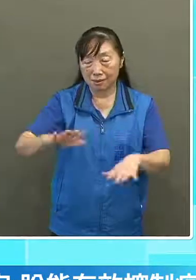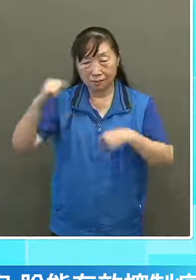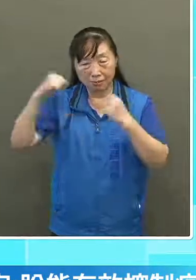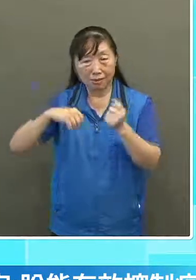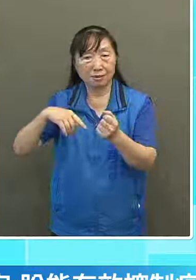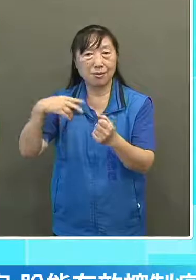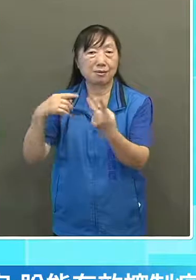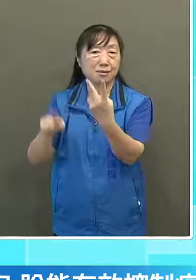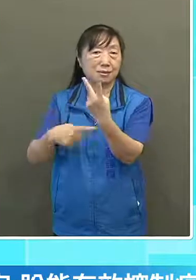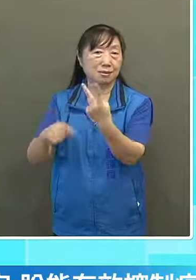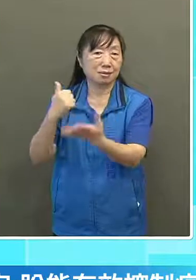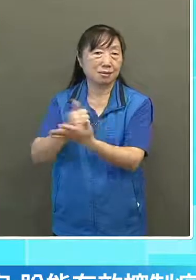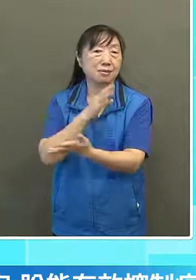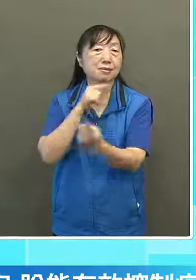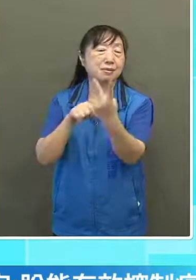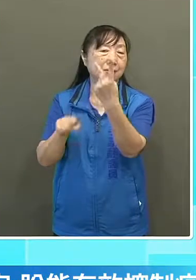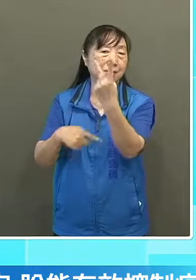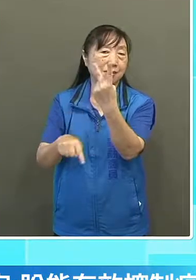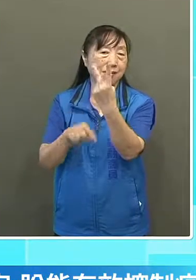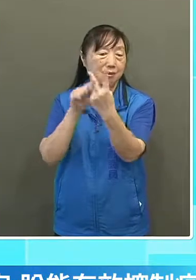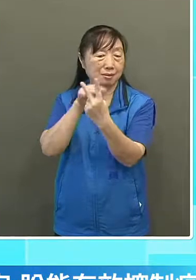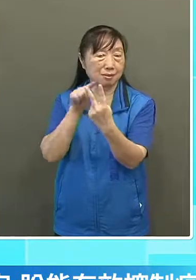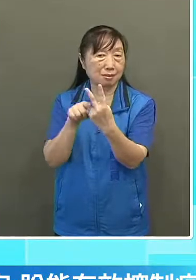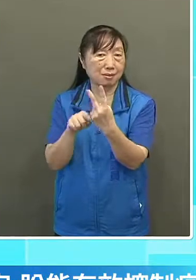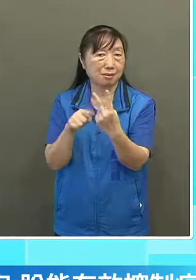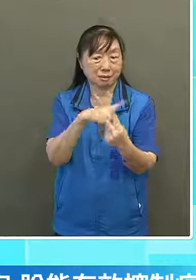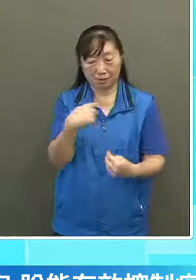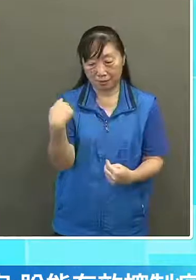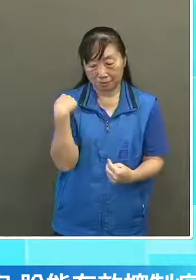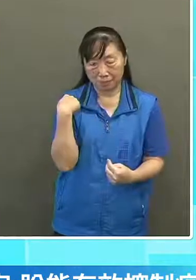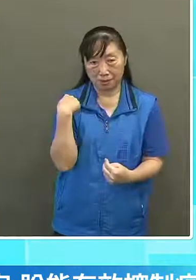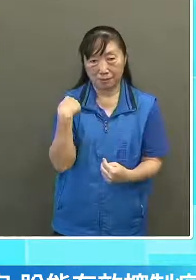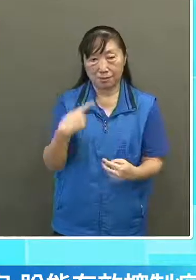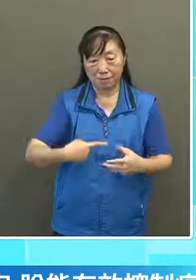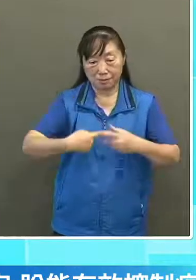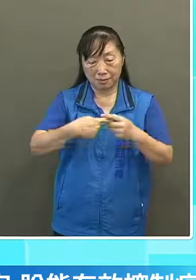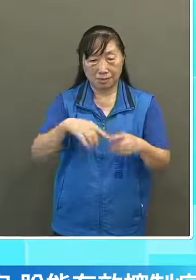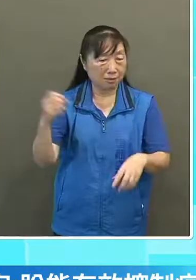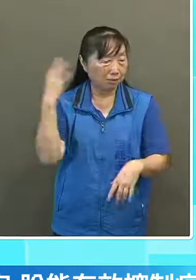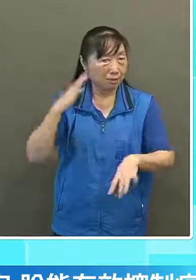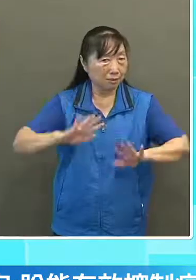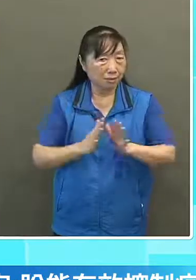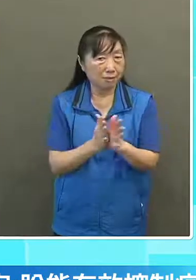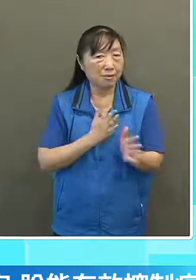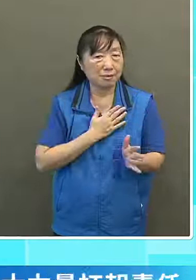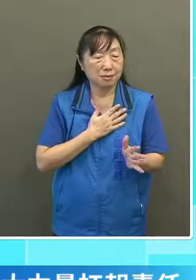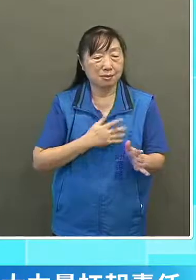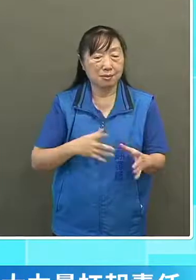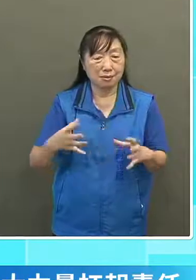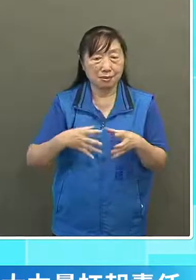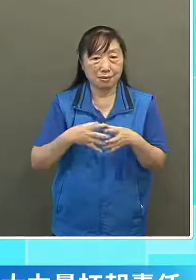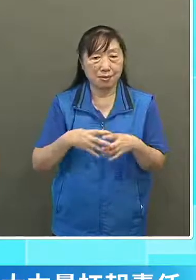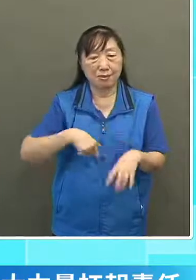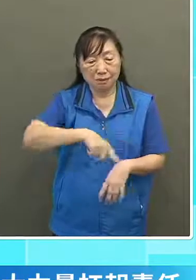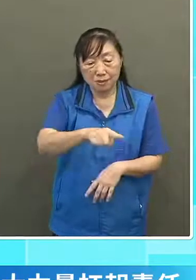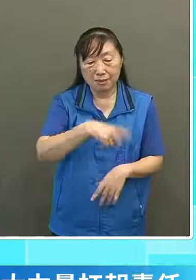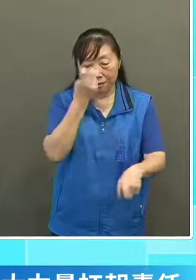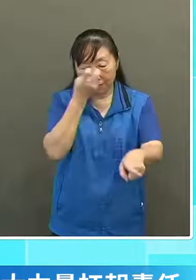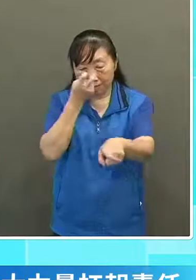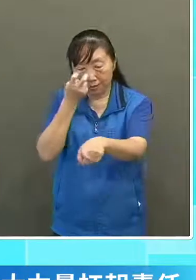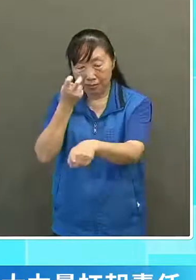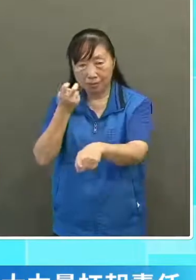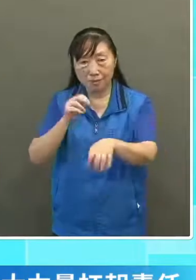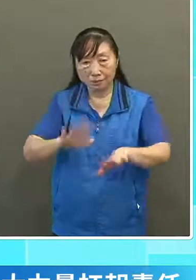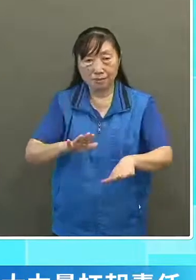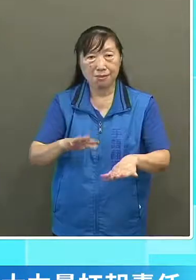案，所以当新增了两个个案，我们昨天其实在第一个时间基隆筛检队就进去快筛，那至于